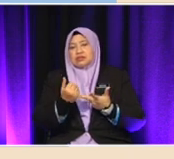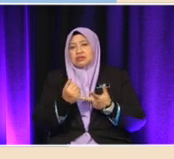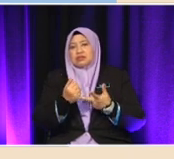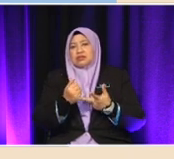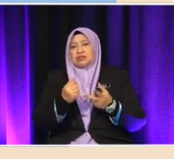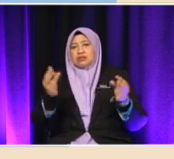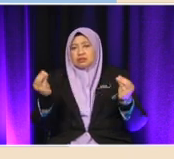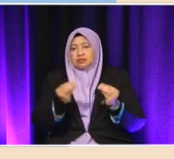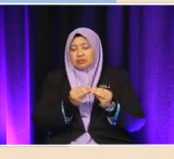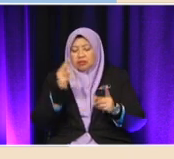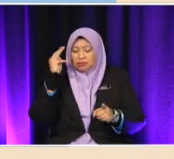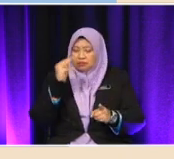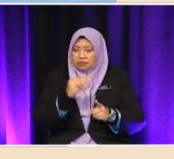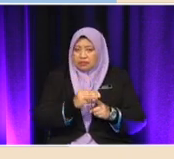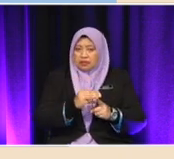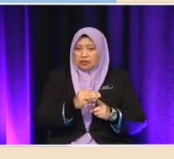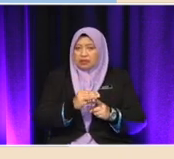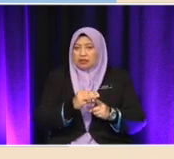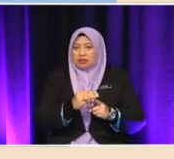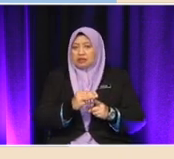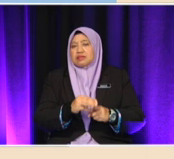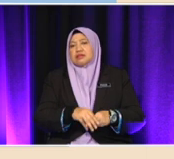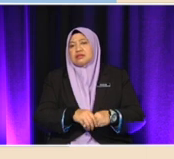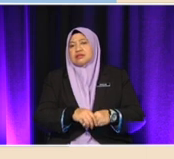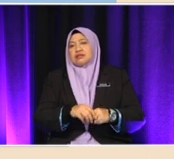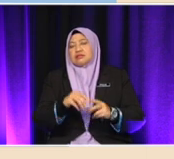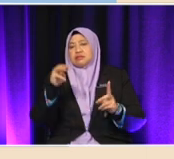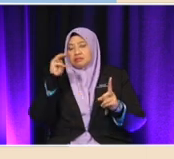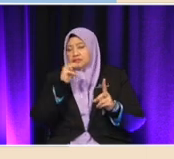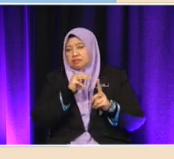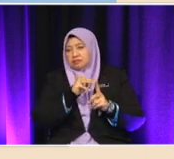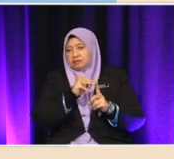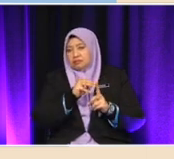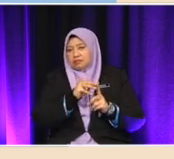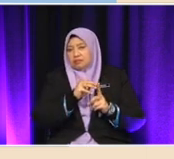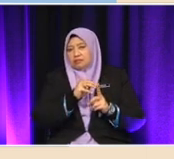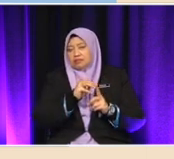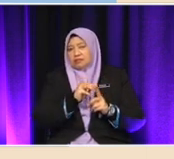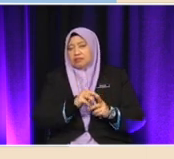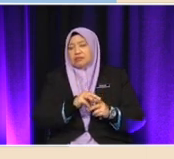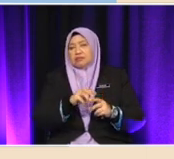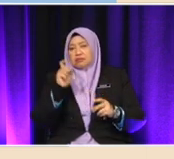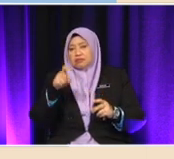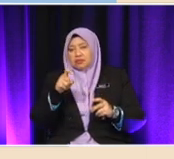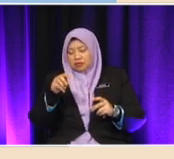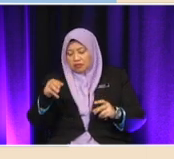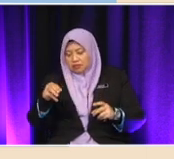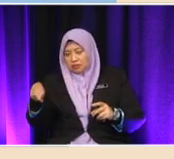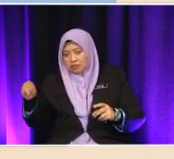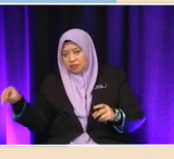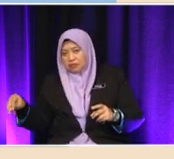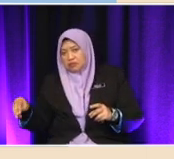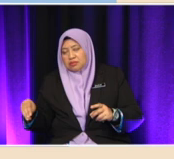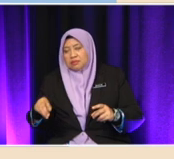peruntukan markah di dalam setiap pecahan soal dimana tiga perkara tersebut perlu calon ataupun